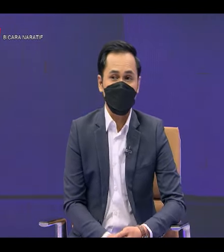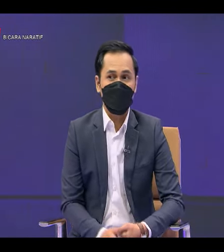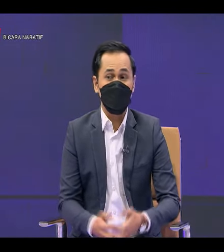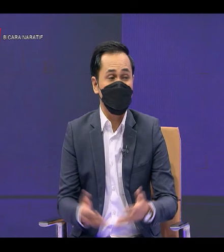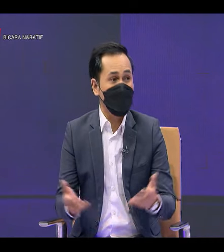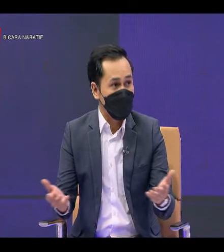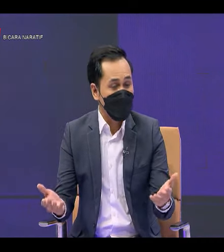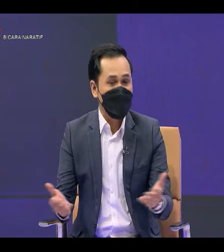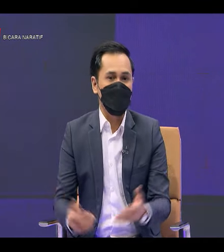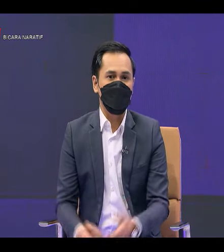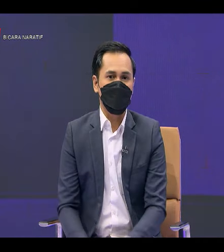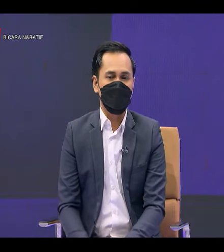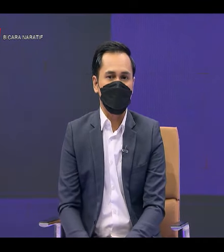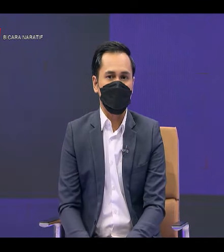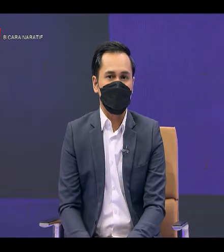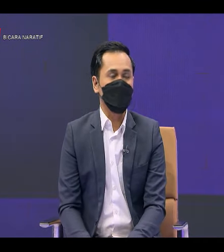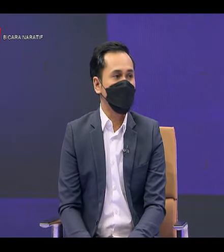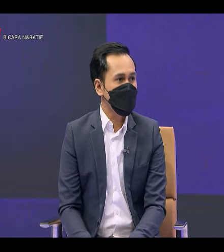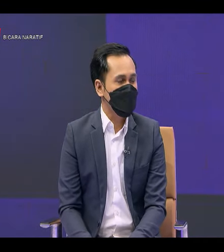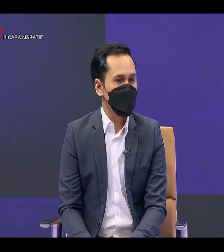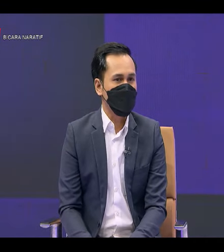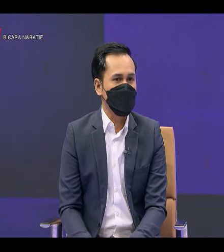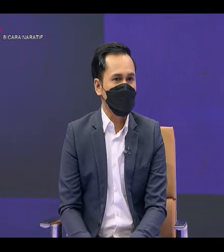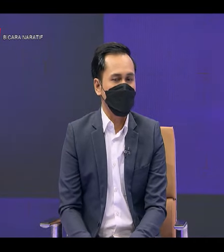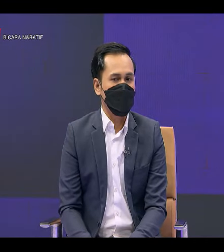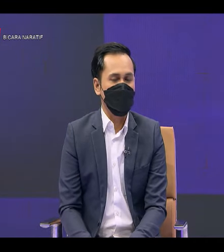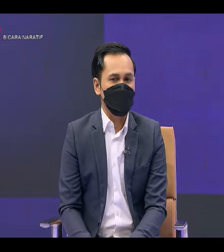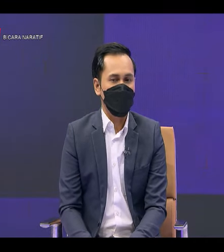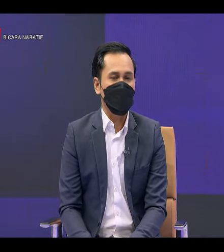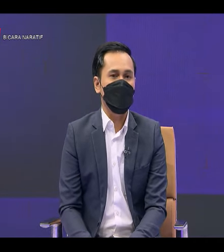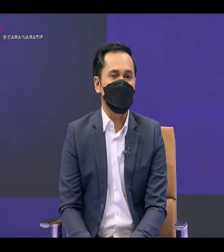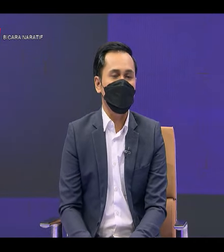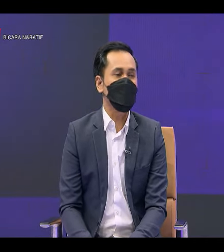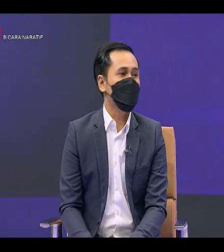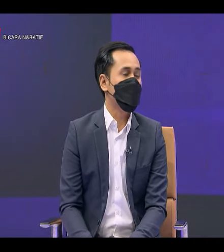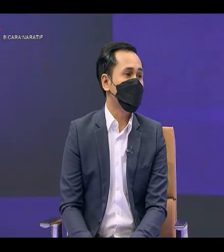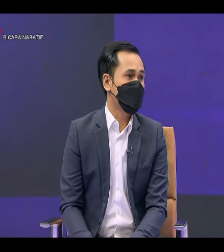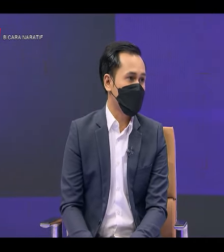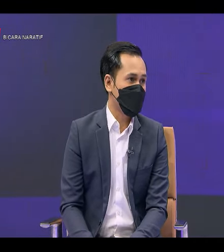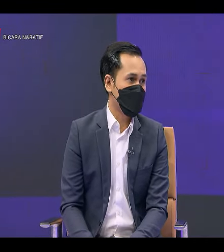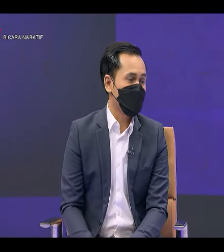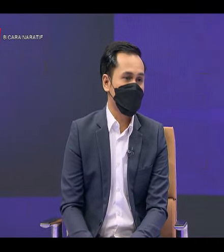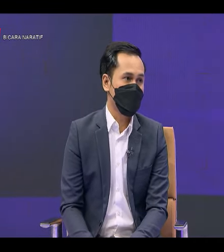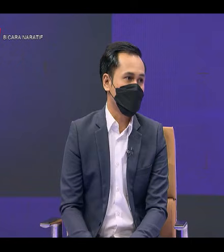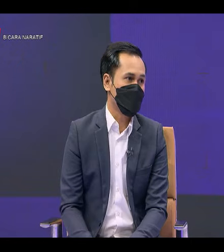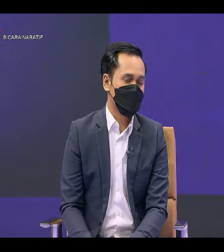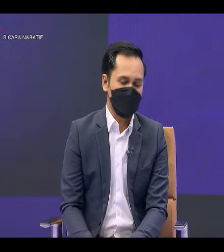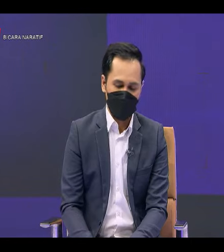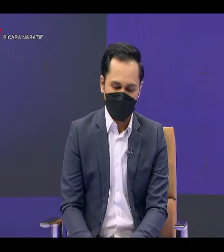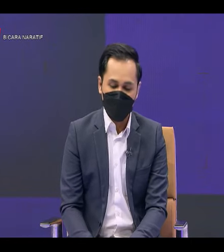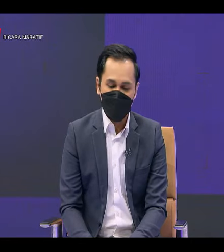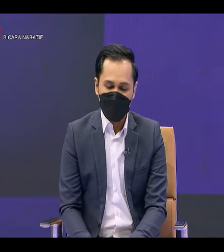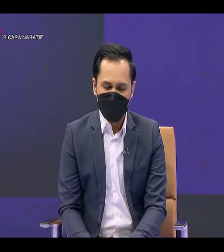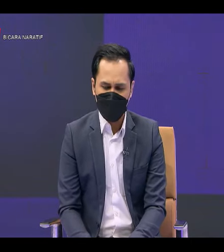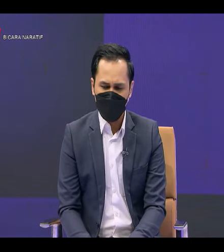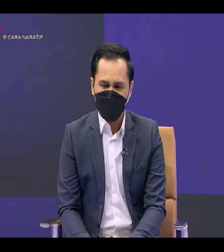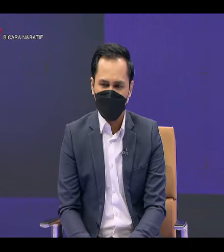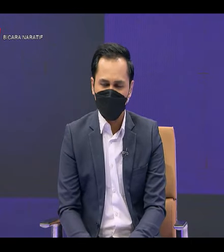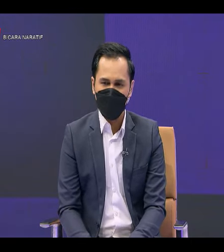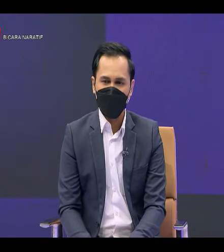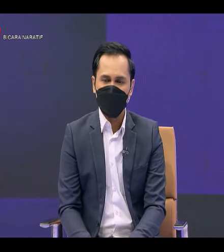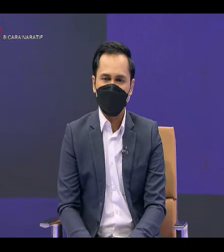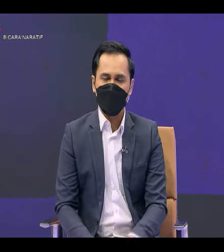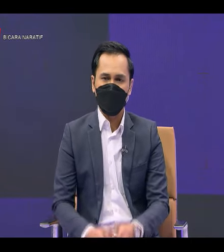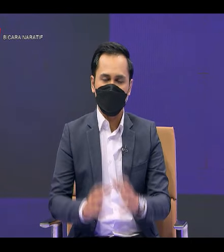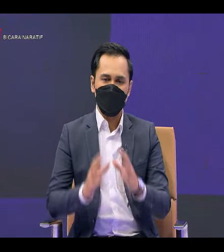memotivasikan majikan untuk mengambil dan juga meletakkan keutamaan diberikan kepada pekerja-pekerja tempatan juga a Datuk